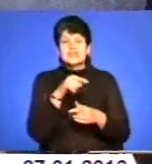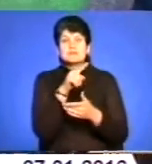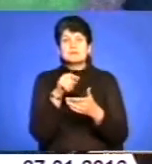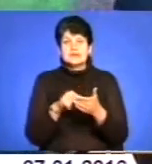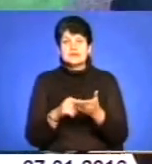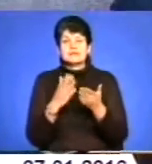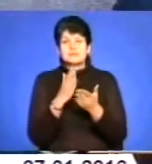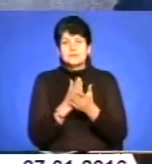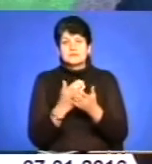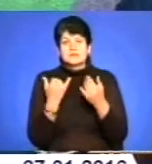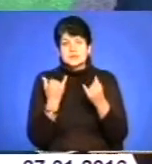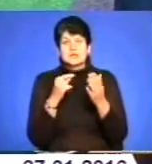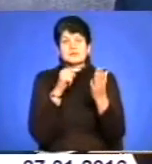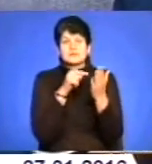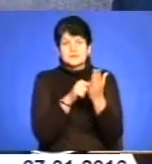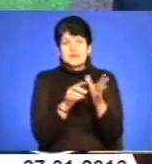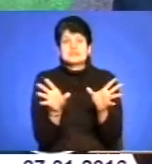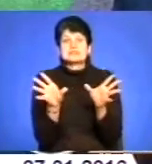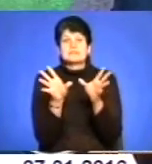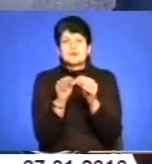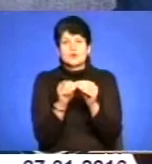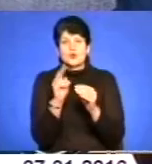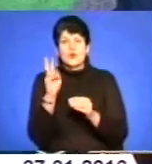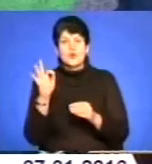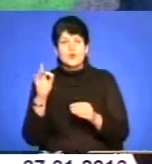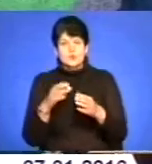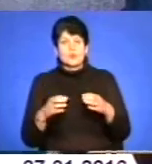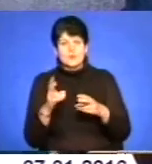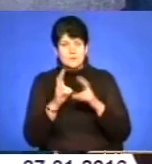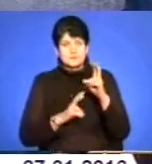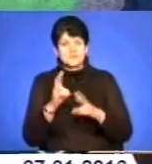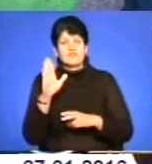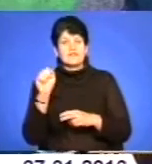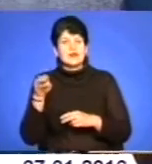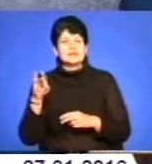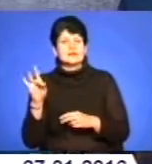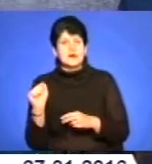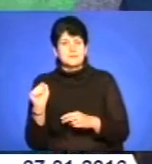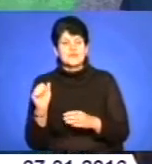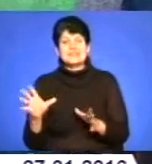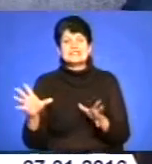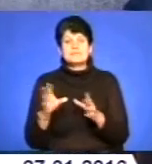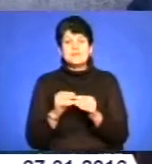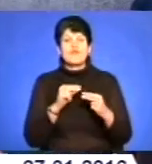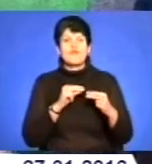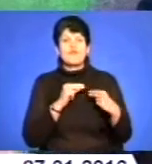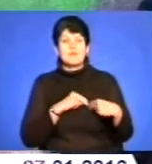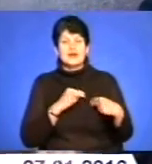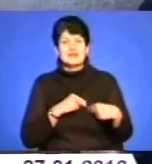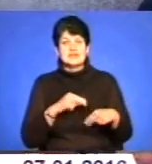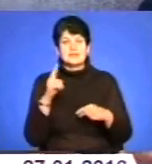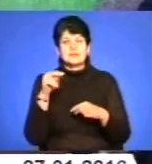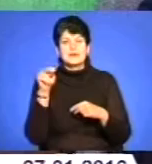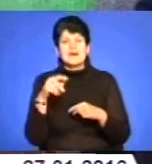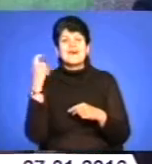поставили собі за мету спільно з корпорацією «Ватра», зокрема стосується співпраці з ДП